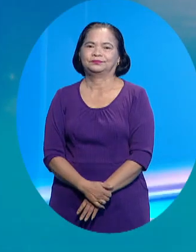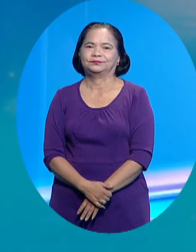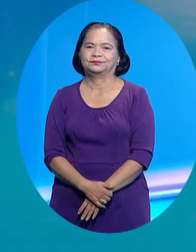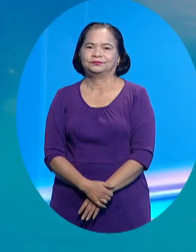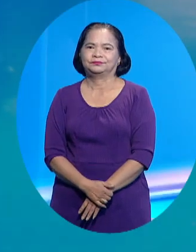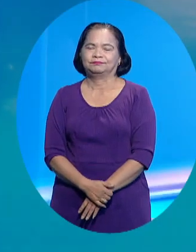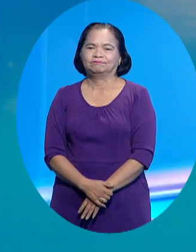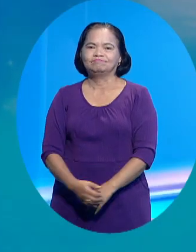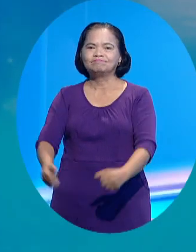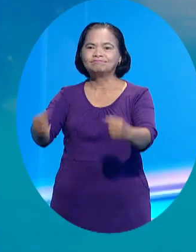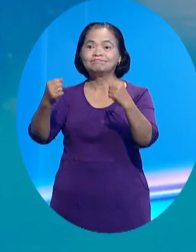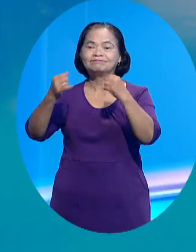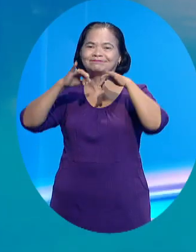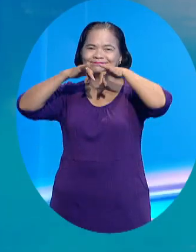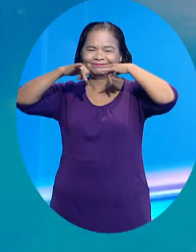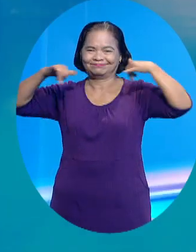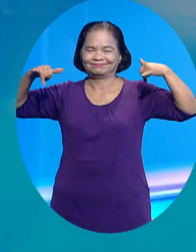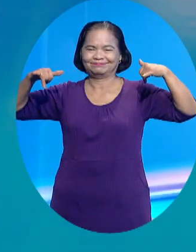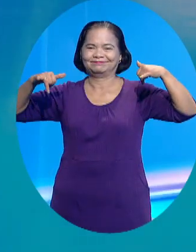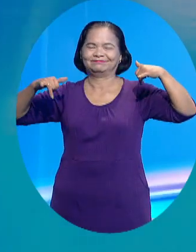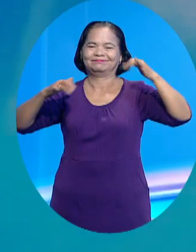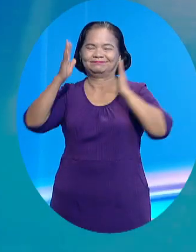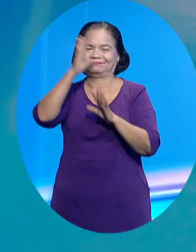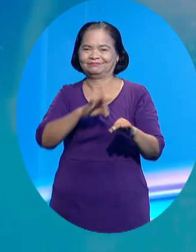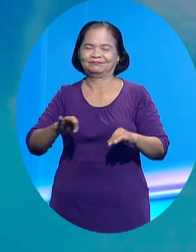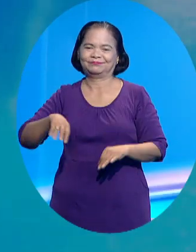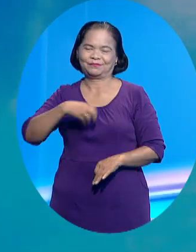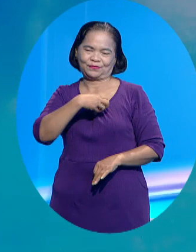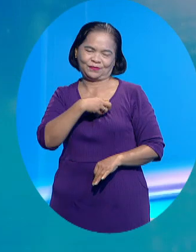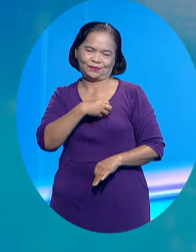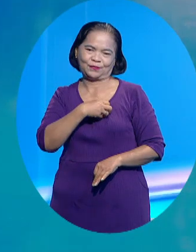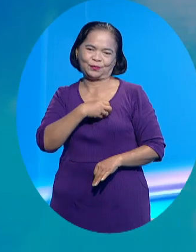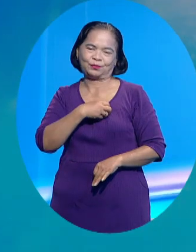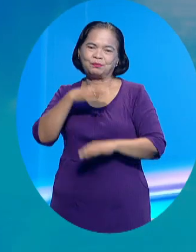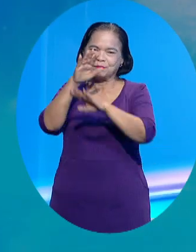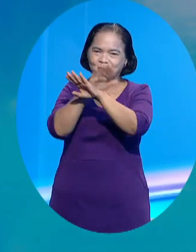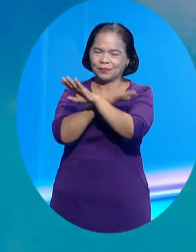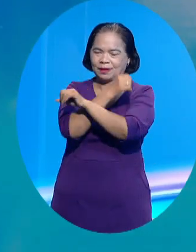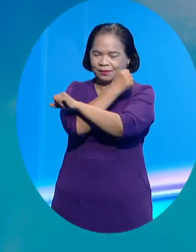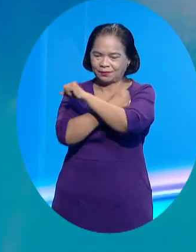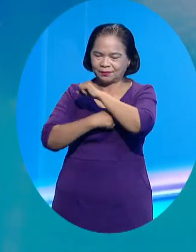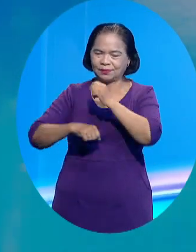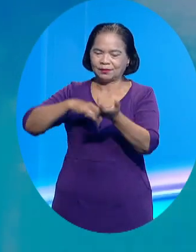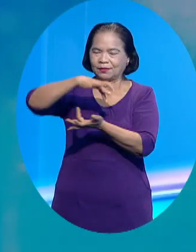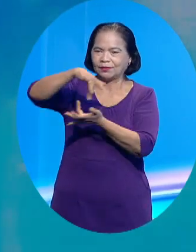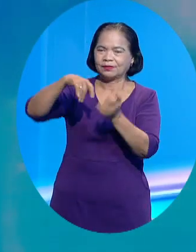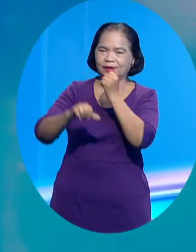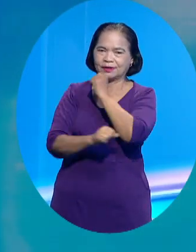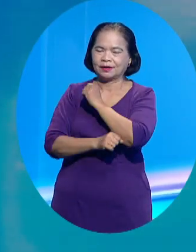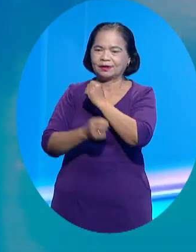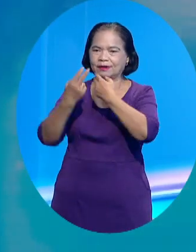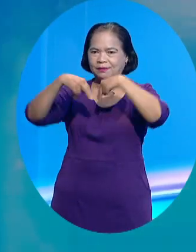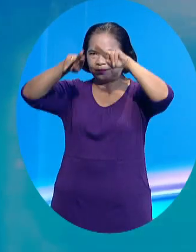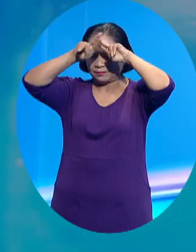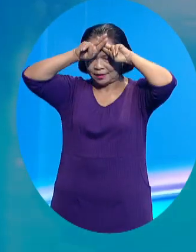phát huy sức trẻ tinh thần tình nguyện của thanh niên thành phố Hồ Chí Minh đoàn thanh niên các đơn vị báo người lao động tổng công ty Du lịch Sài Gòn bệnh viện Chợ